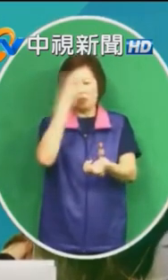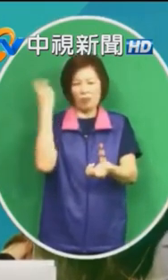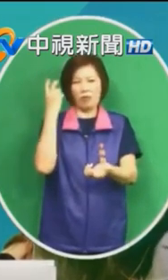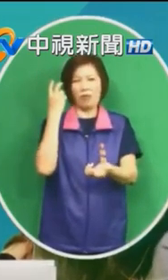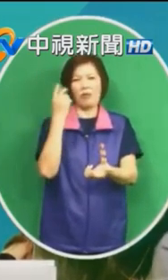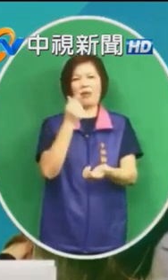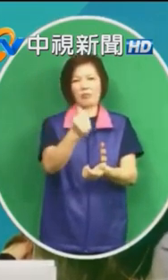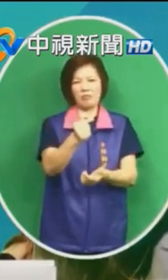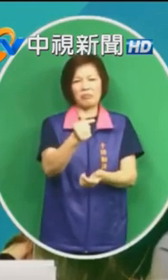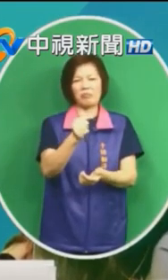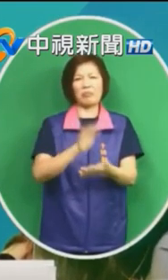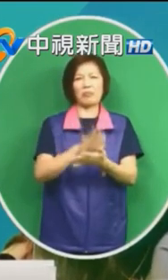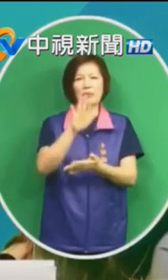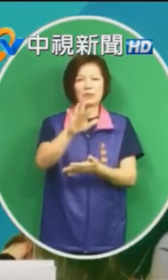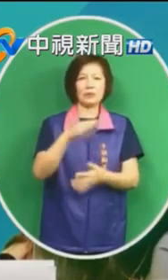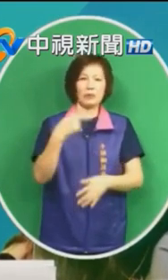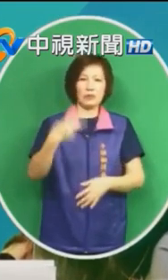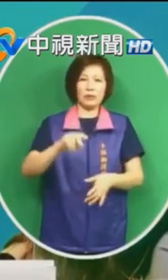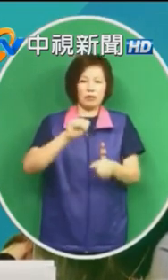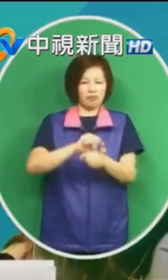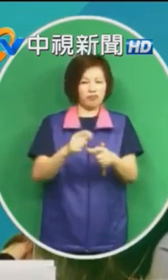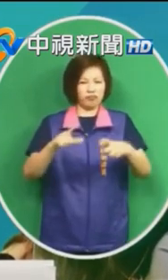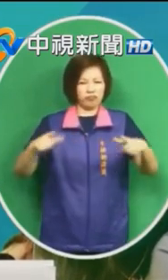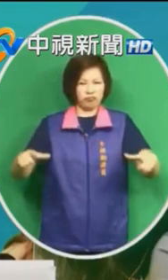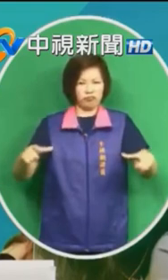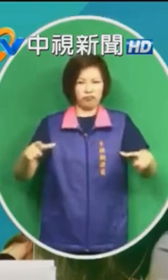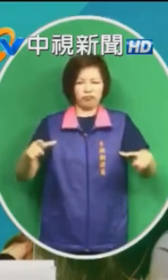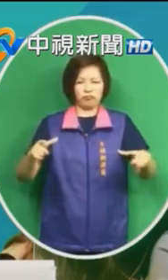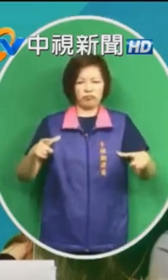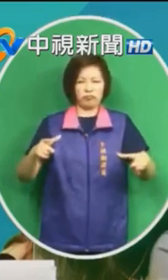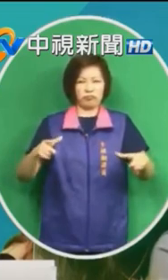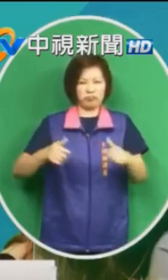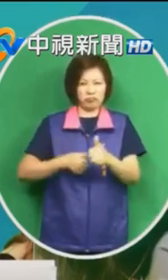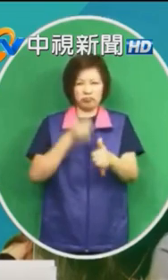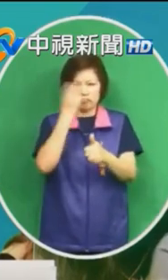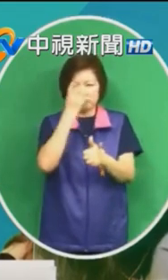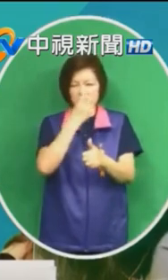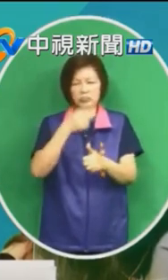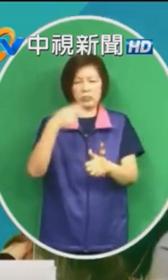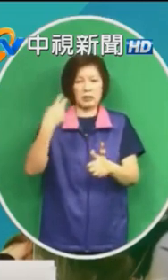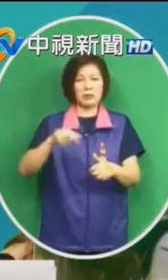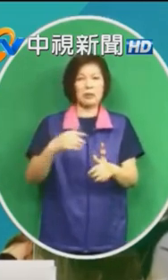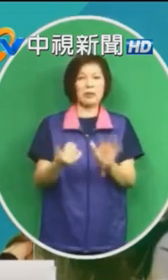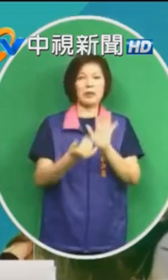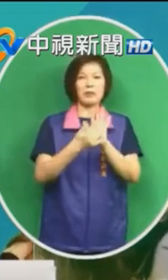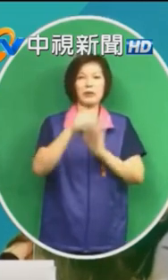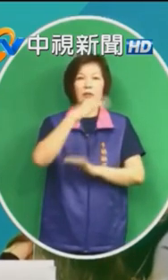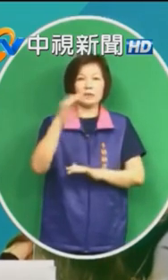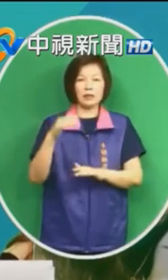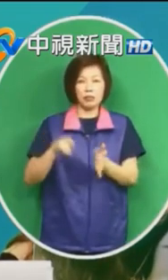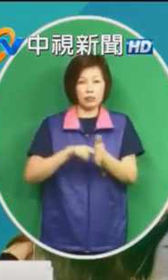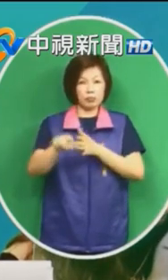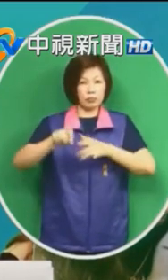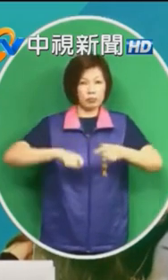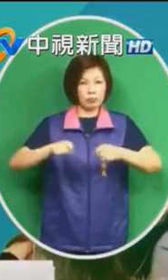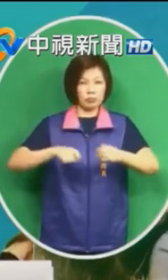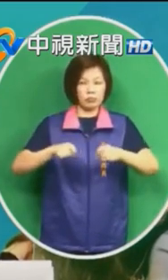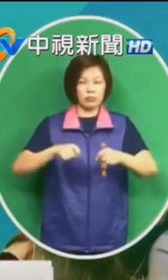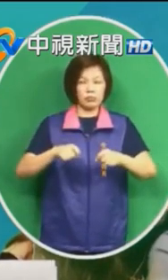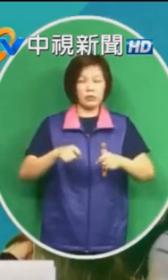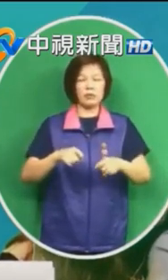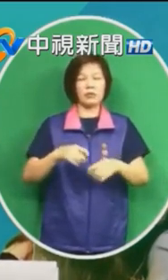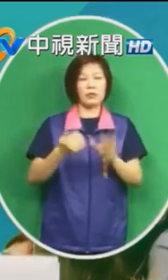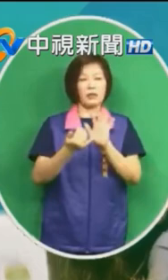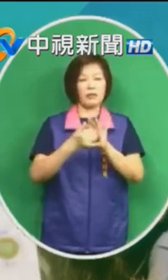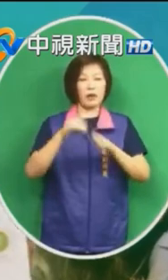后，然后呢我们扩大框列，甚至呢起了方山专案、访疗专案，怕这个访